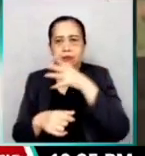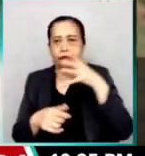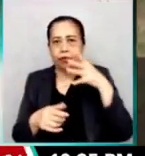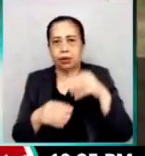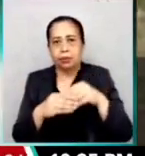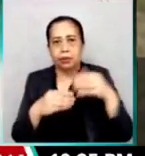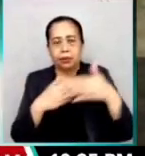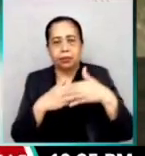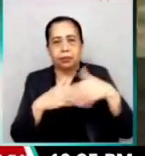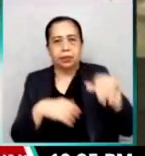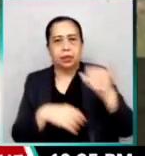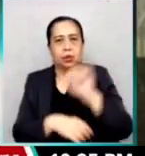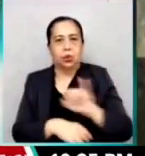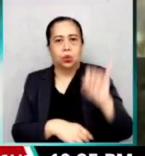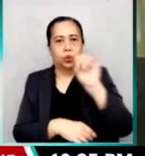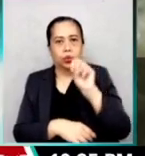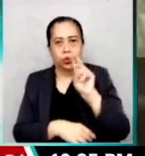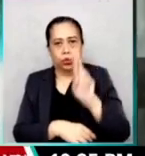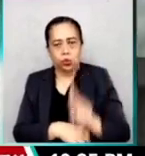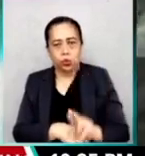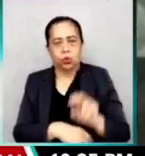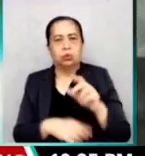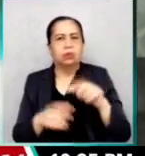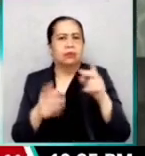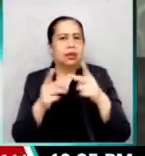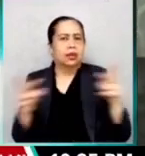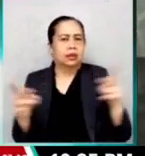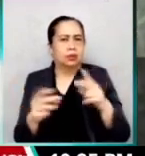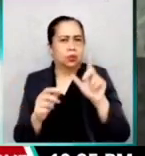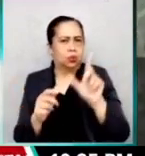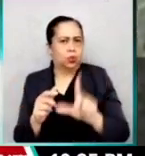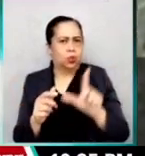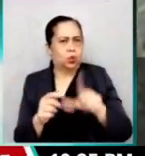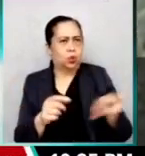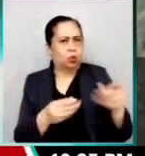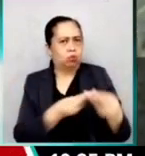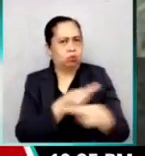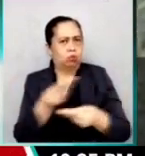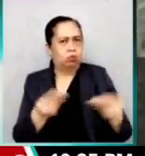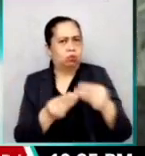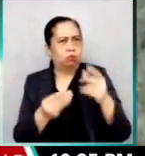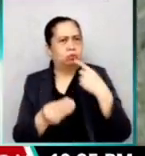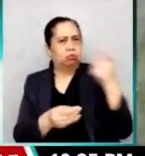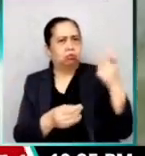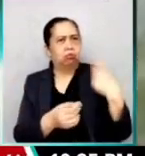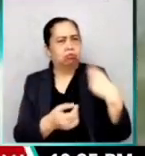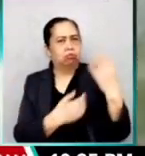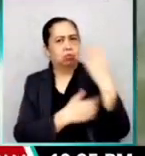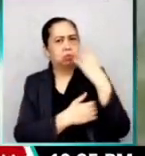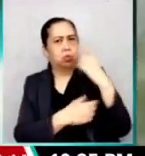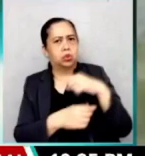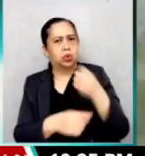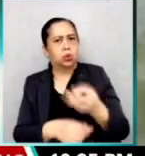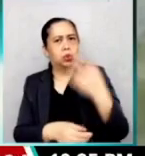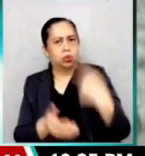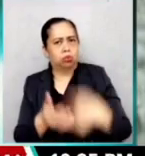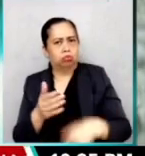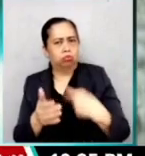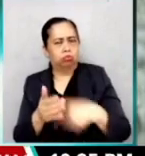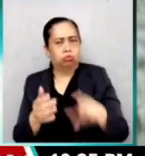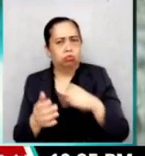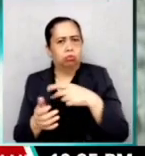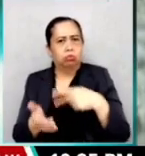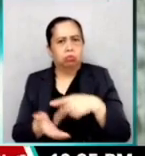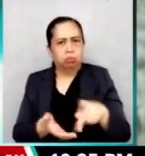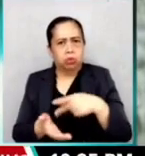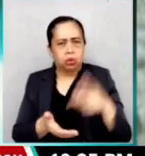Ilocos Sur. Masyado raw mababa ang kuha sa kanila ng traders na nagdidikta ng presyo. Mato ko mama, murag patinggal ako wabuti